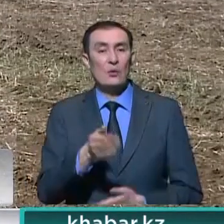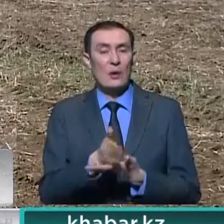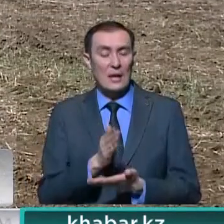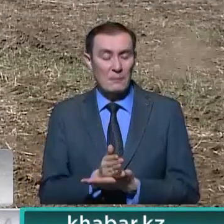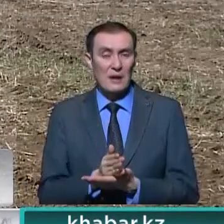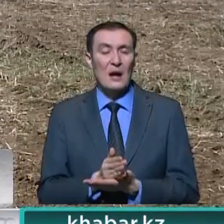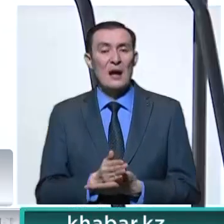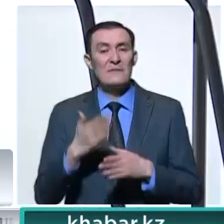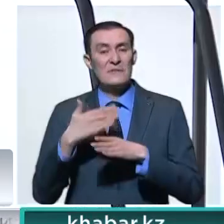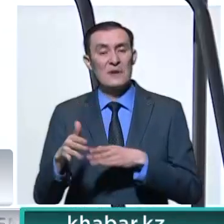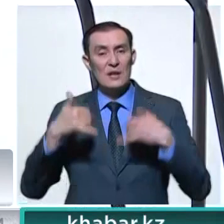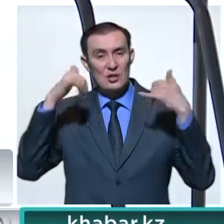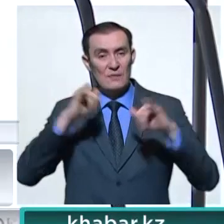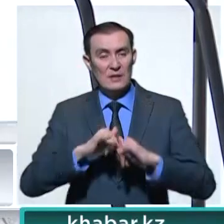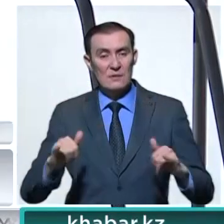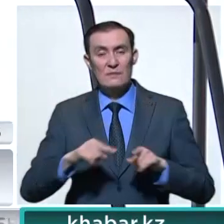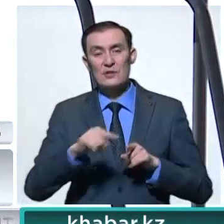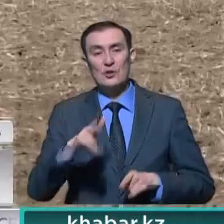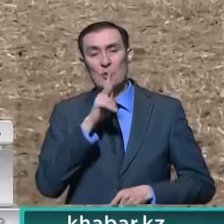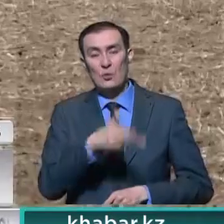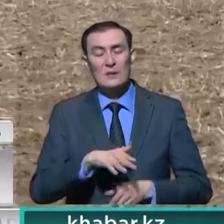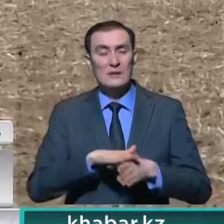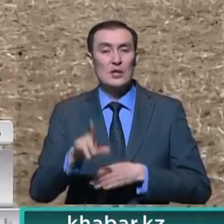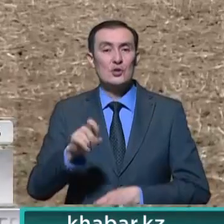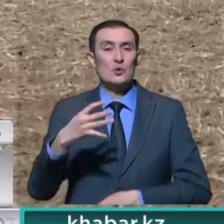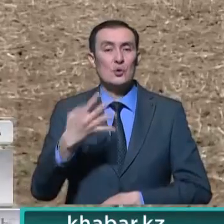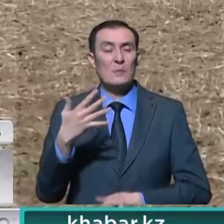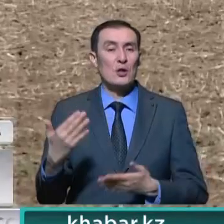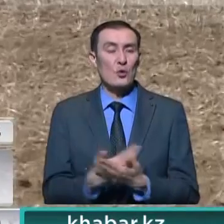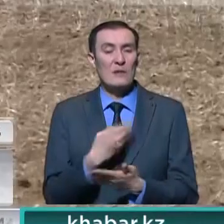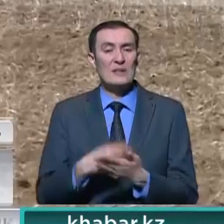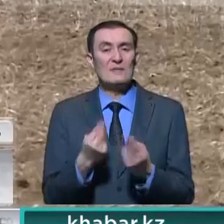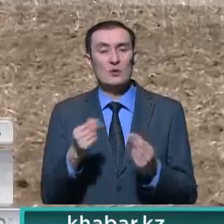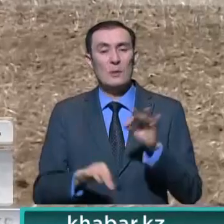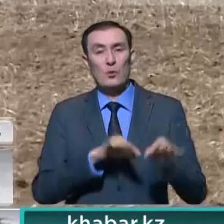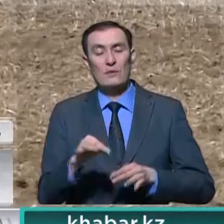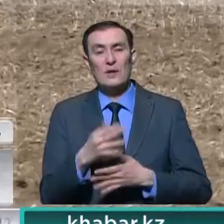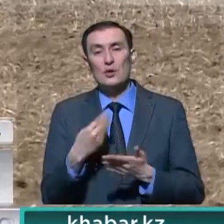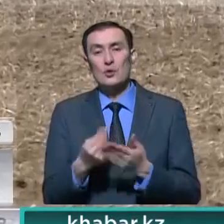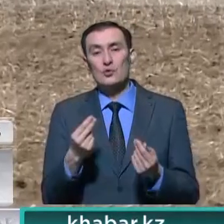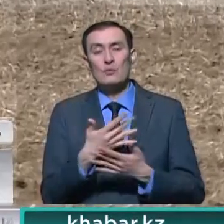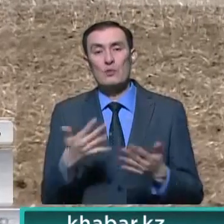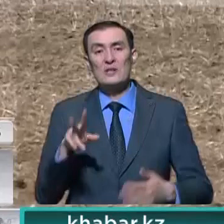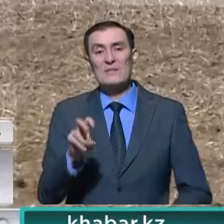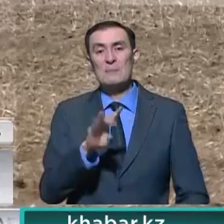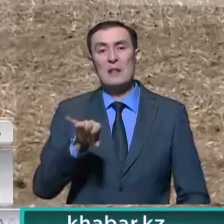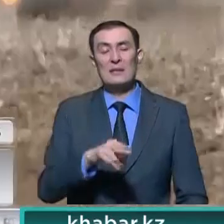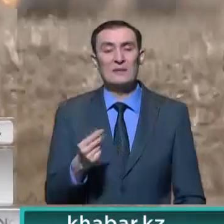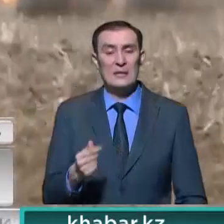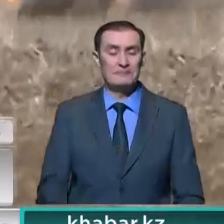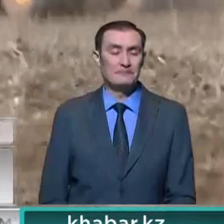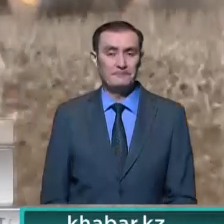отрасли животноводства в ближайшие три года в планах реализовать 145 новых инвестпроектов на сумму больше 200 миллиардов тенге.